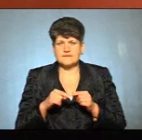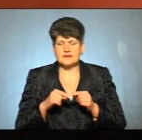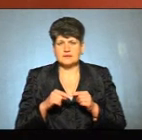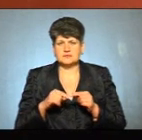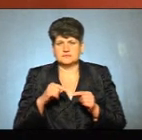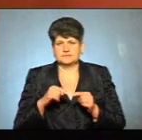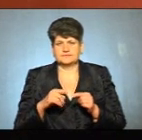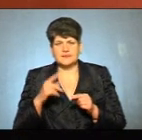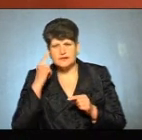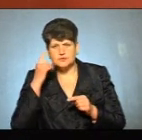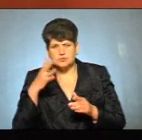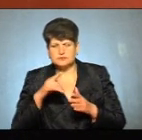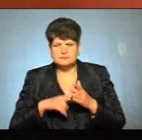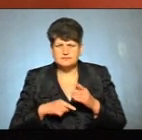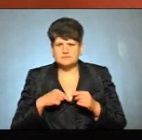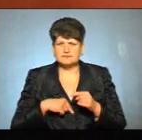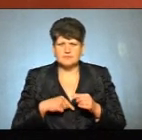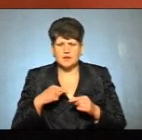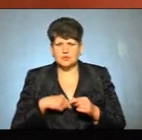духовних цінностей, постійно ця